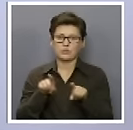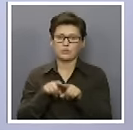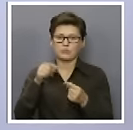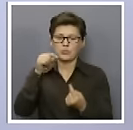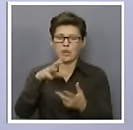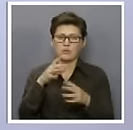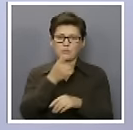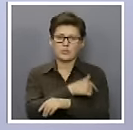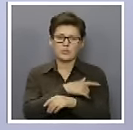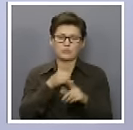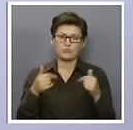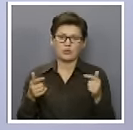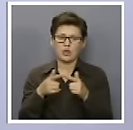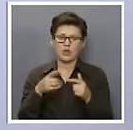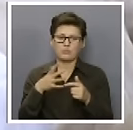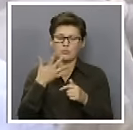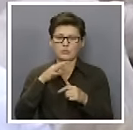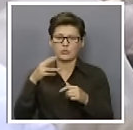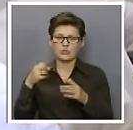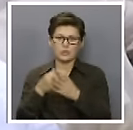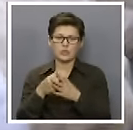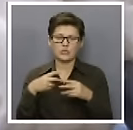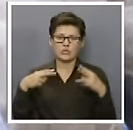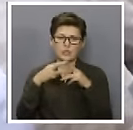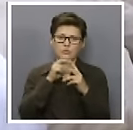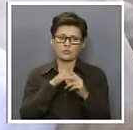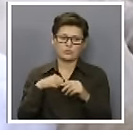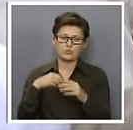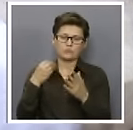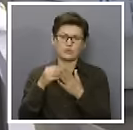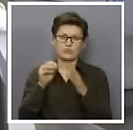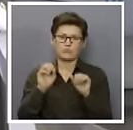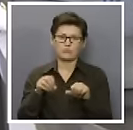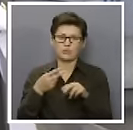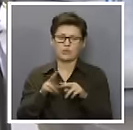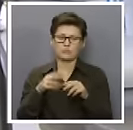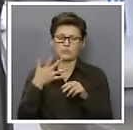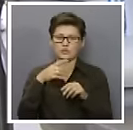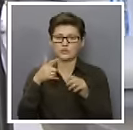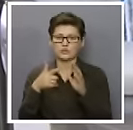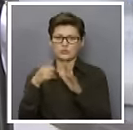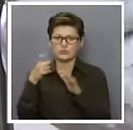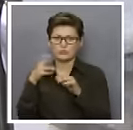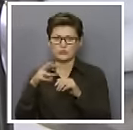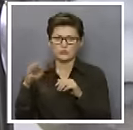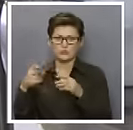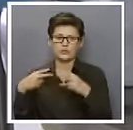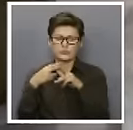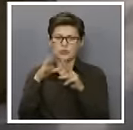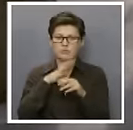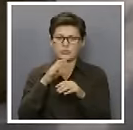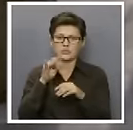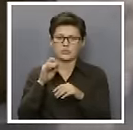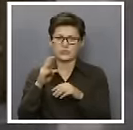сәйкес медициналық бұйымдар құны 5 миллионға дейінгі техниканы өздігінен сатып алады. 5-100 миллион теңге көлеміндегі техниканы